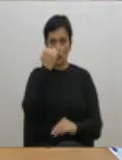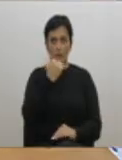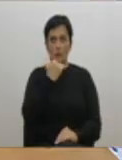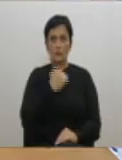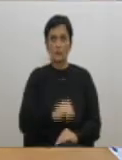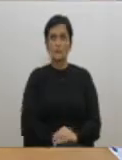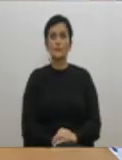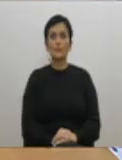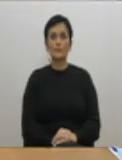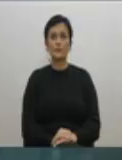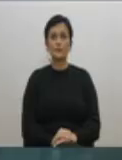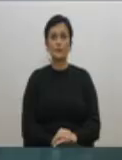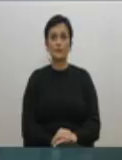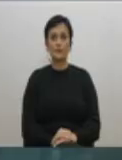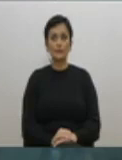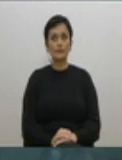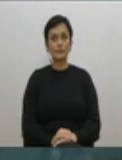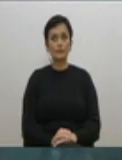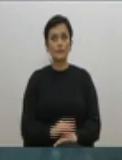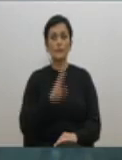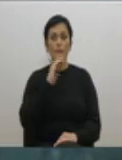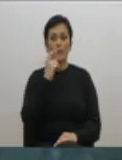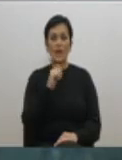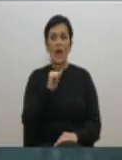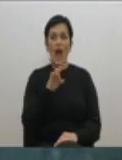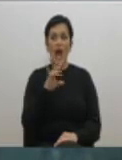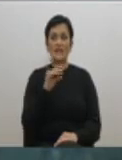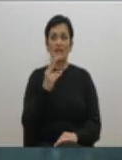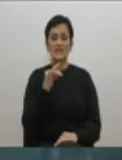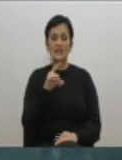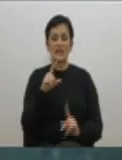ქალბატონი არის წითლიძე, შემდეგ ბატონი არჩილ თელაკო.